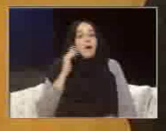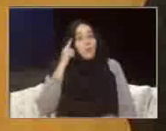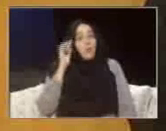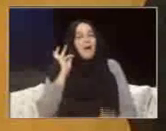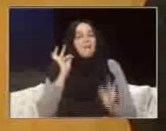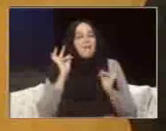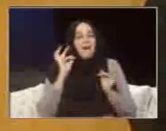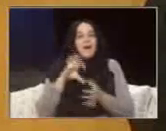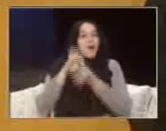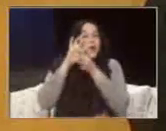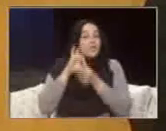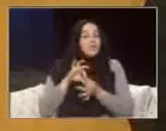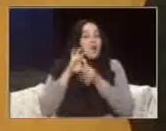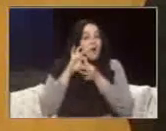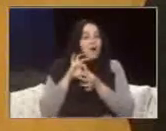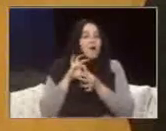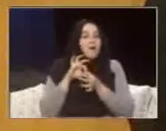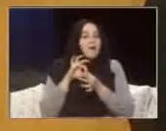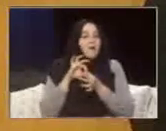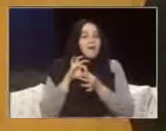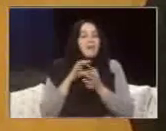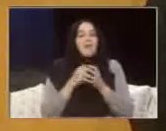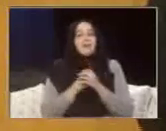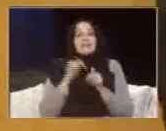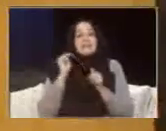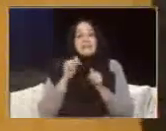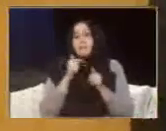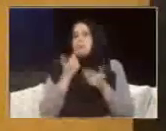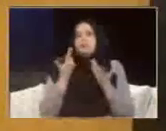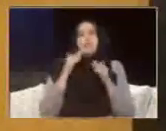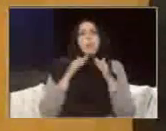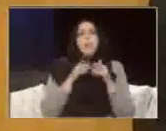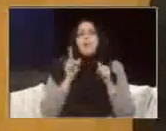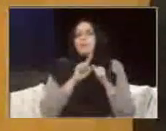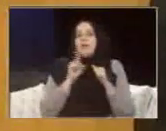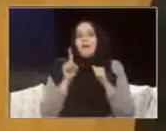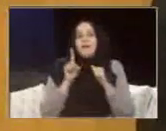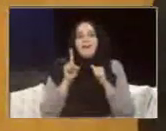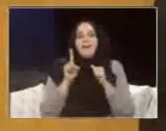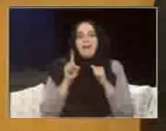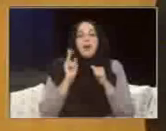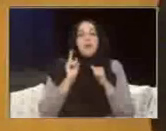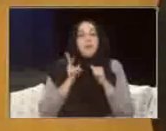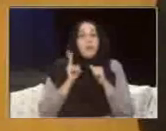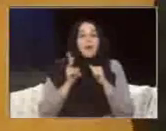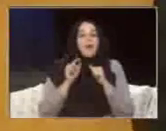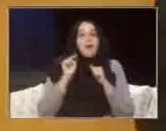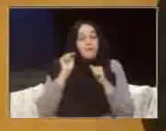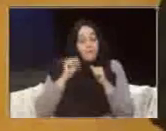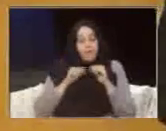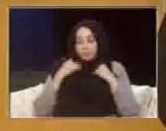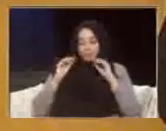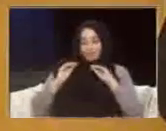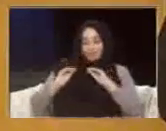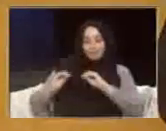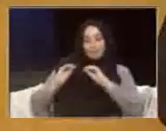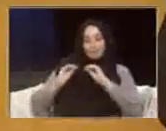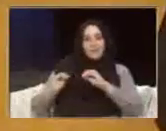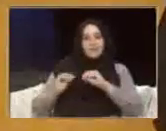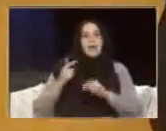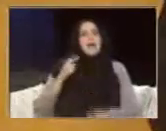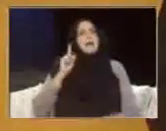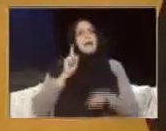متعلقات الإيمان أو متطلبات الإيمان، مستلزمات الإيمان، هذه هو لا يطلبها، لأنها تحتاج إلى تلقين، أشياء فطرية